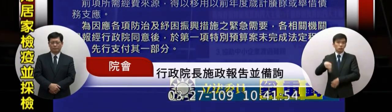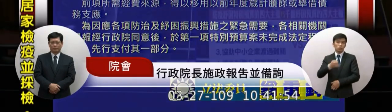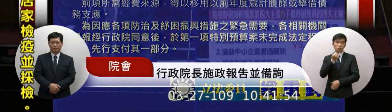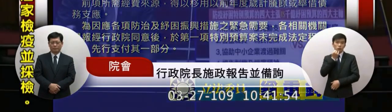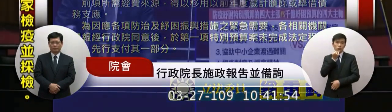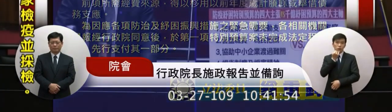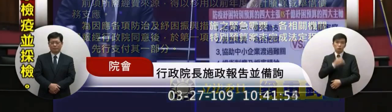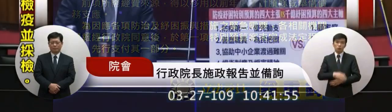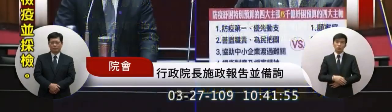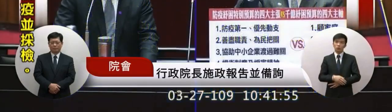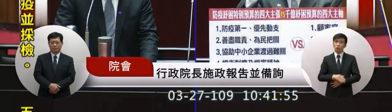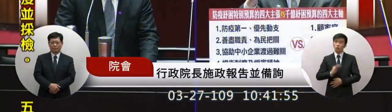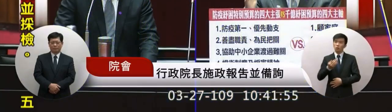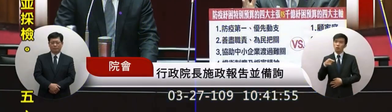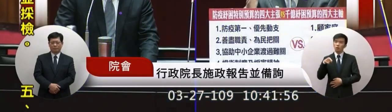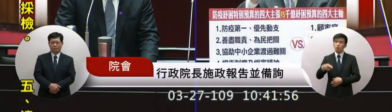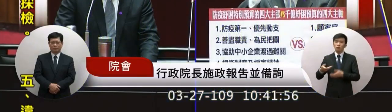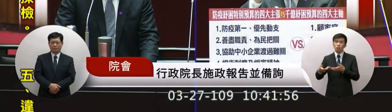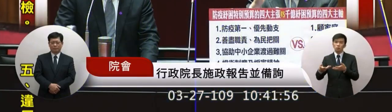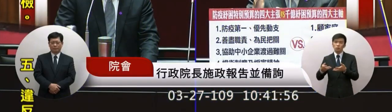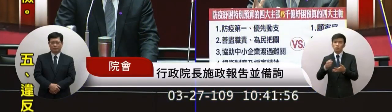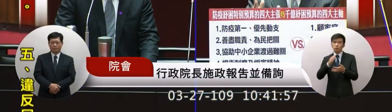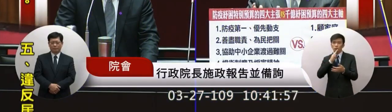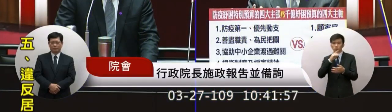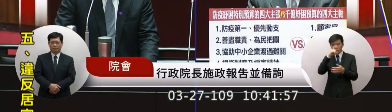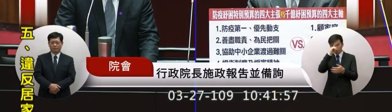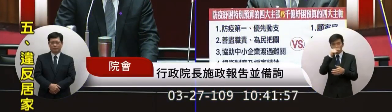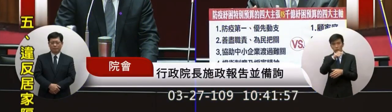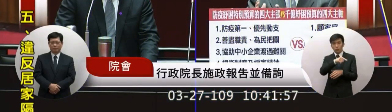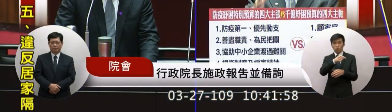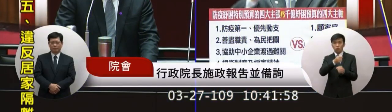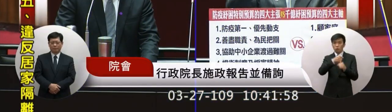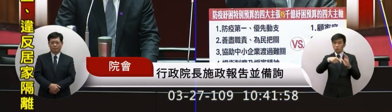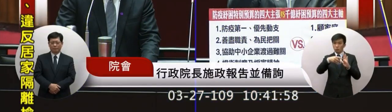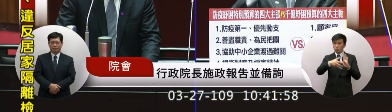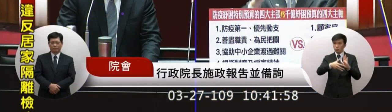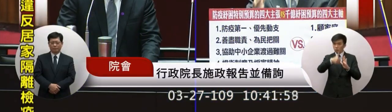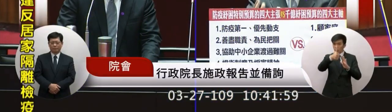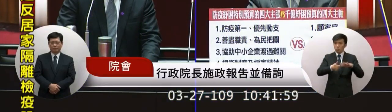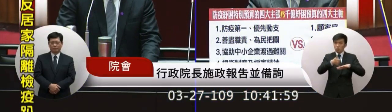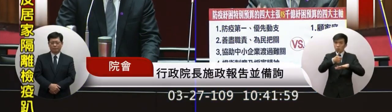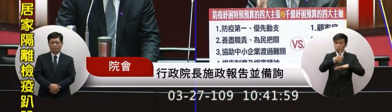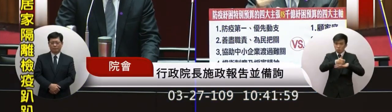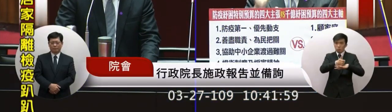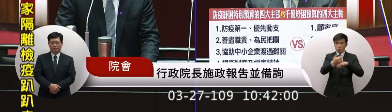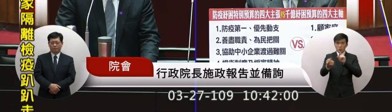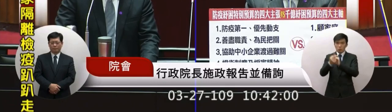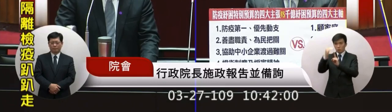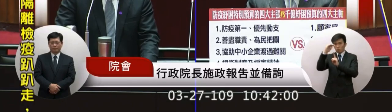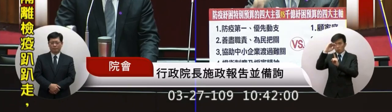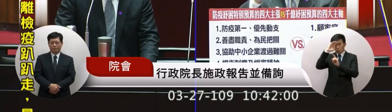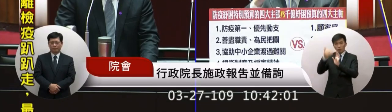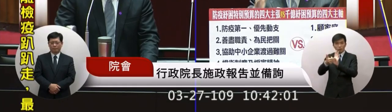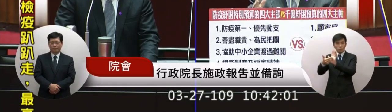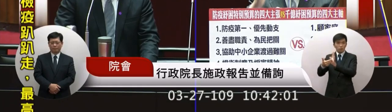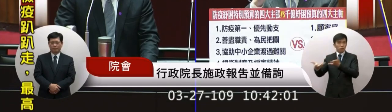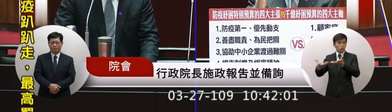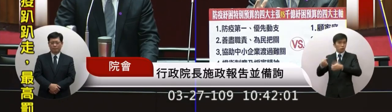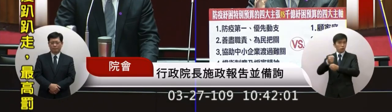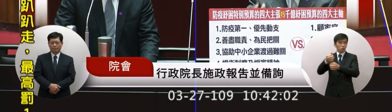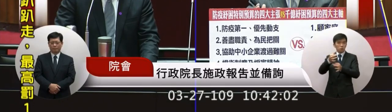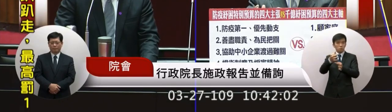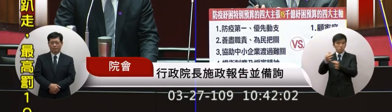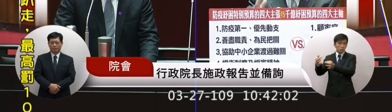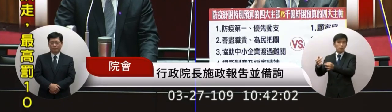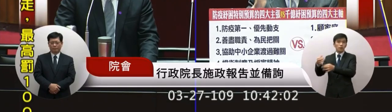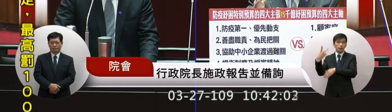这部分就是要让你做院长有法度将防疫工作做好，嘛袂使去